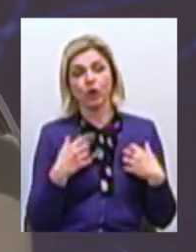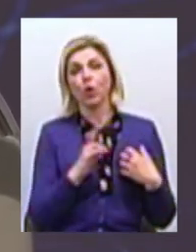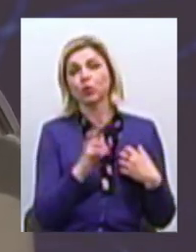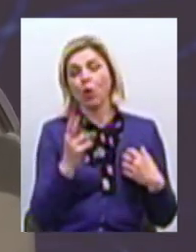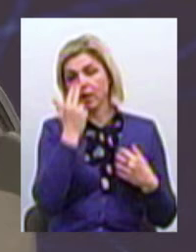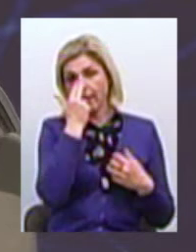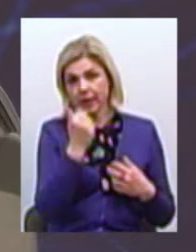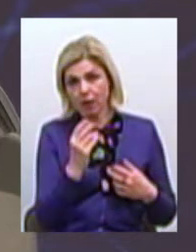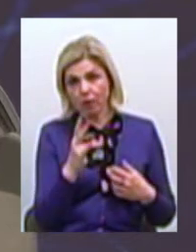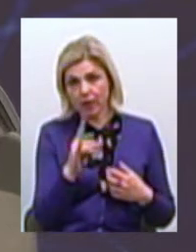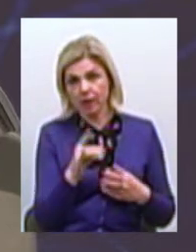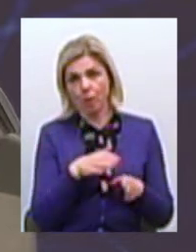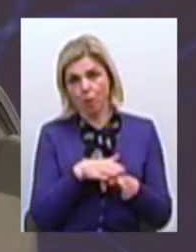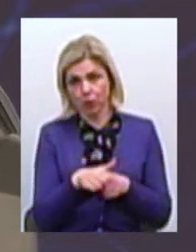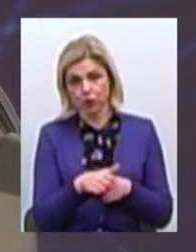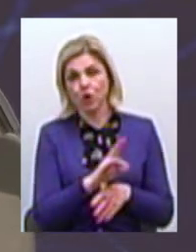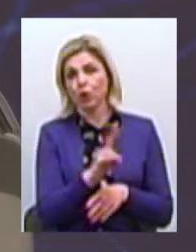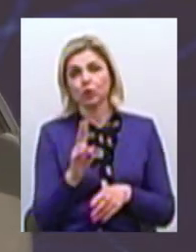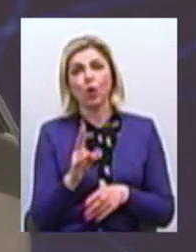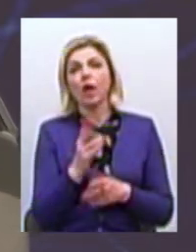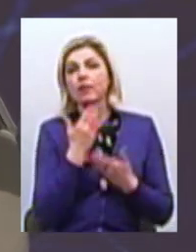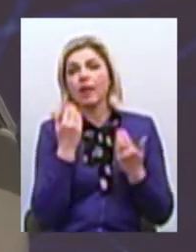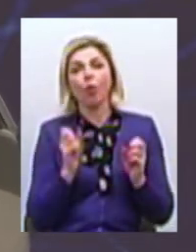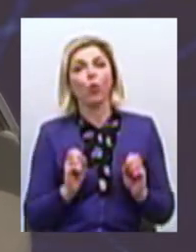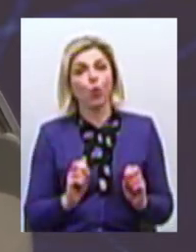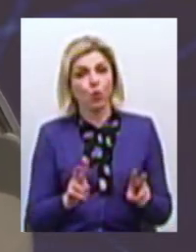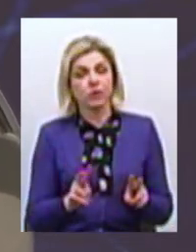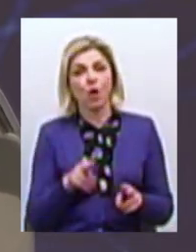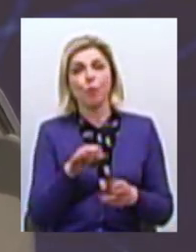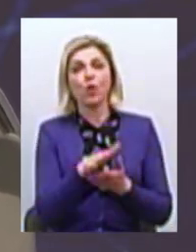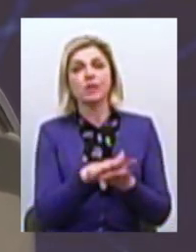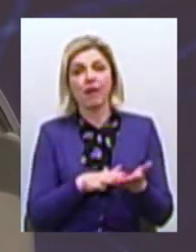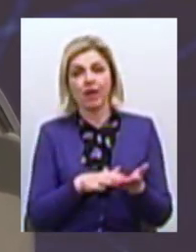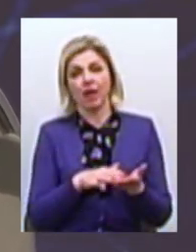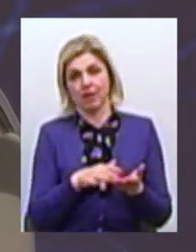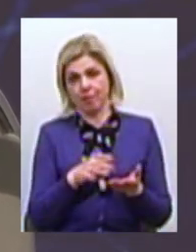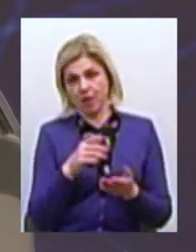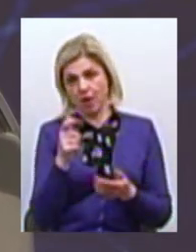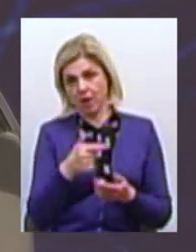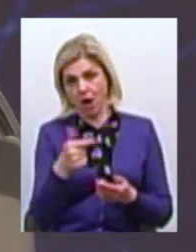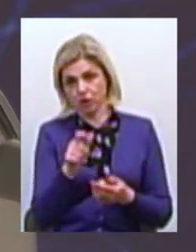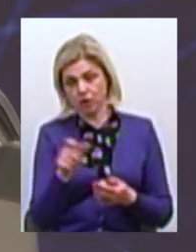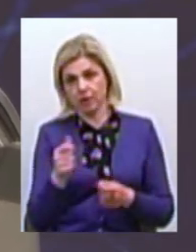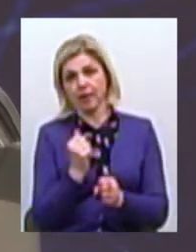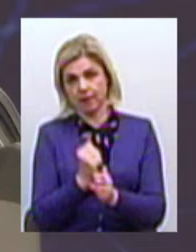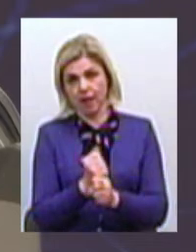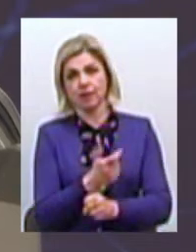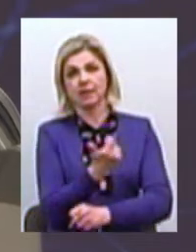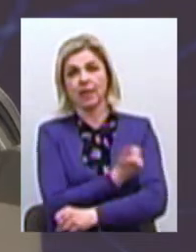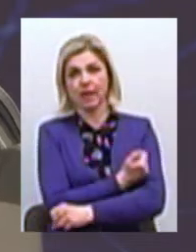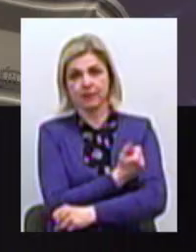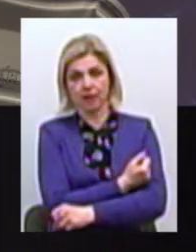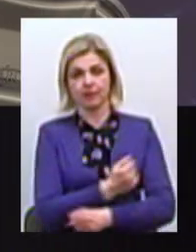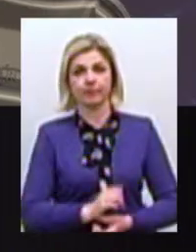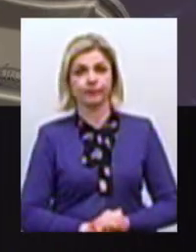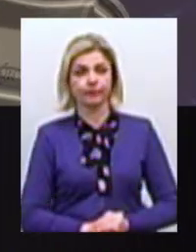адаптированы полностью, которые не представляют угрозы, по заявлениям граждан, ведется стерилизация. Зараз ще